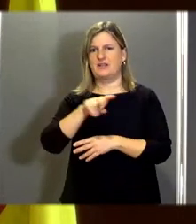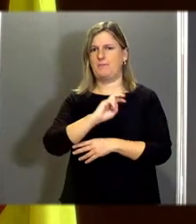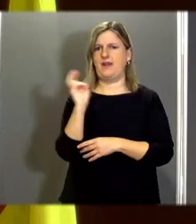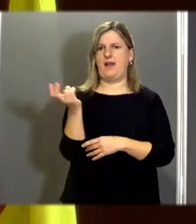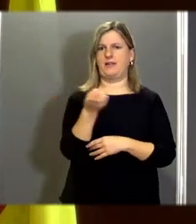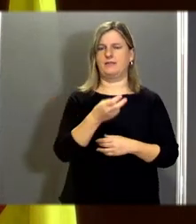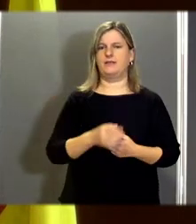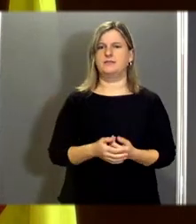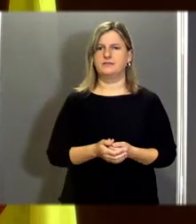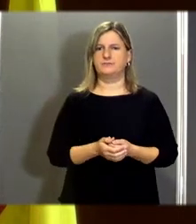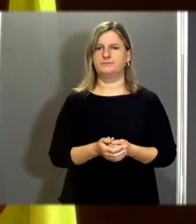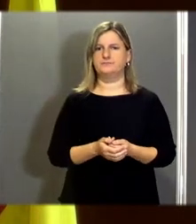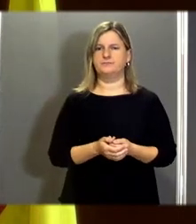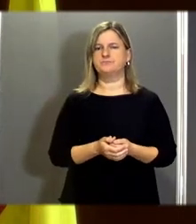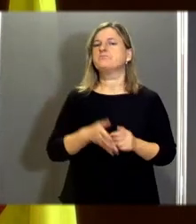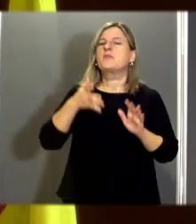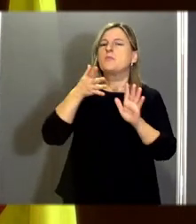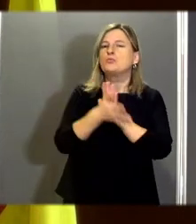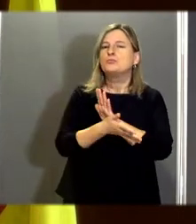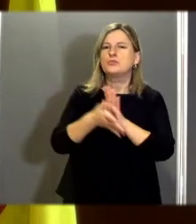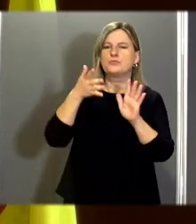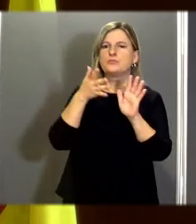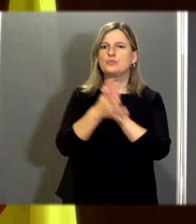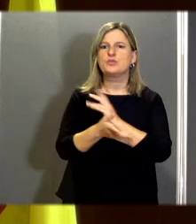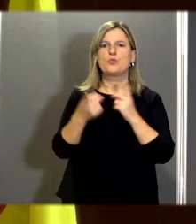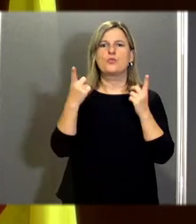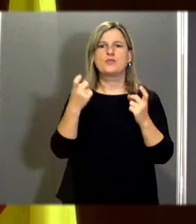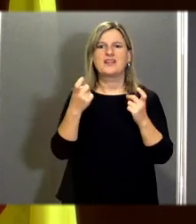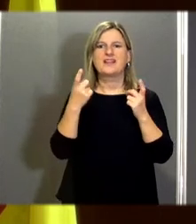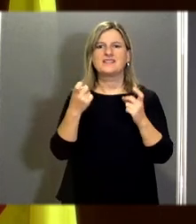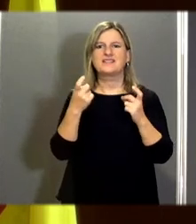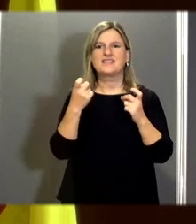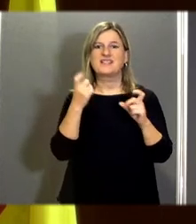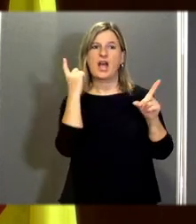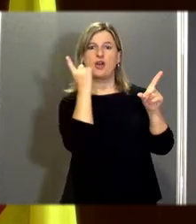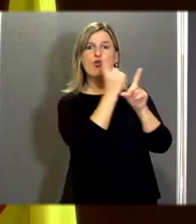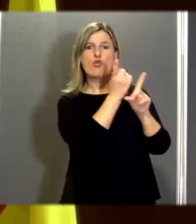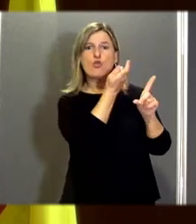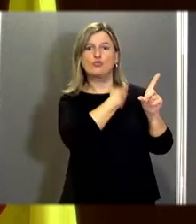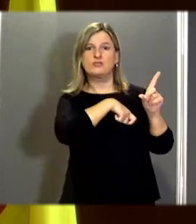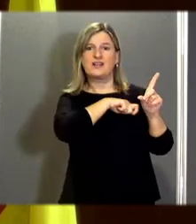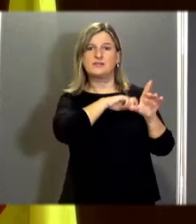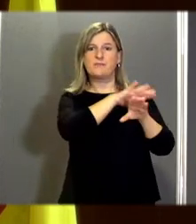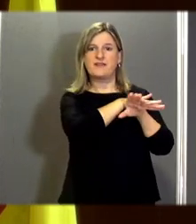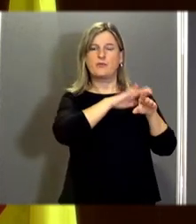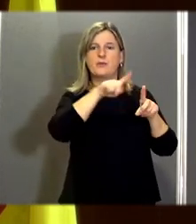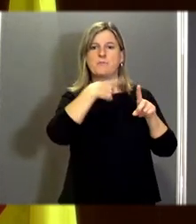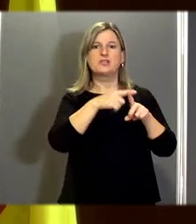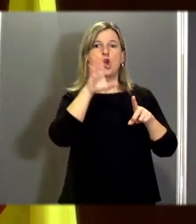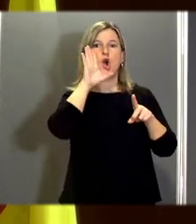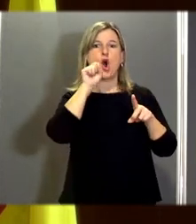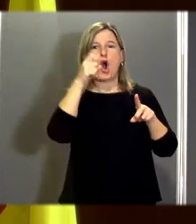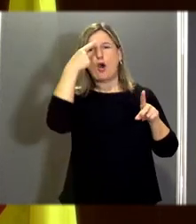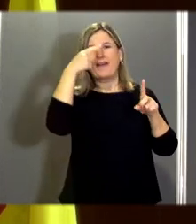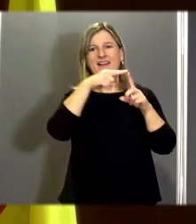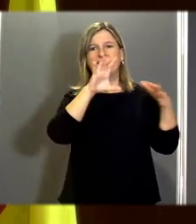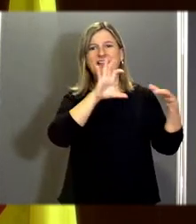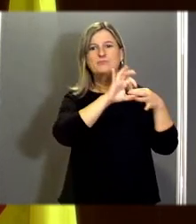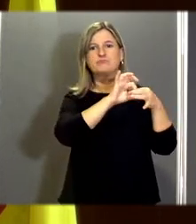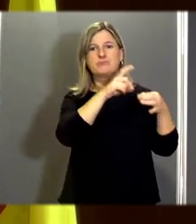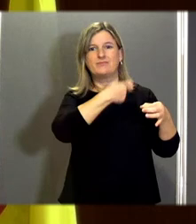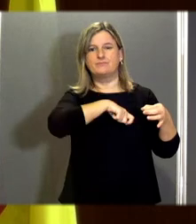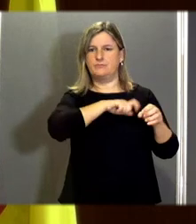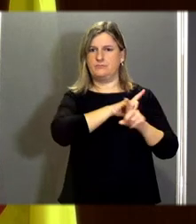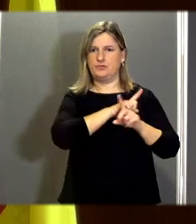altres. Per què? Per enfrontar-nos a l'Estat espanyol i al govern autonomista, recuperant així